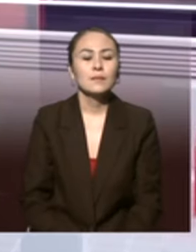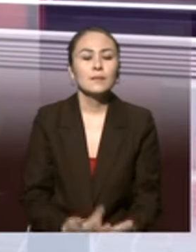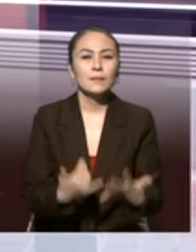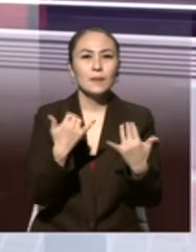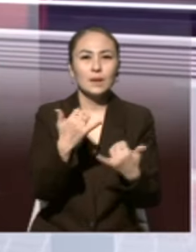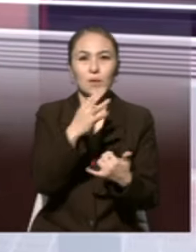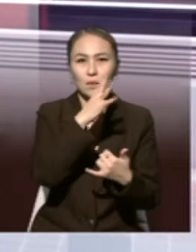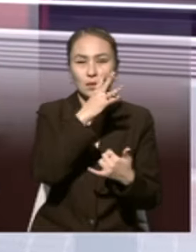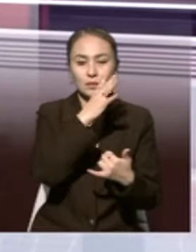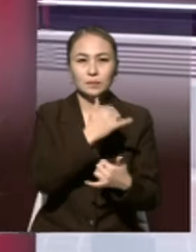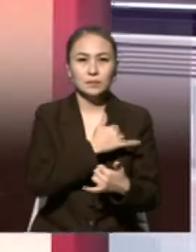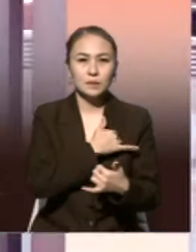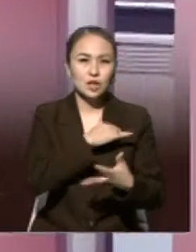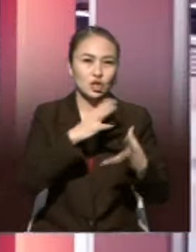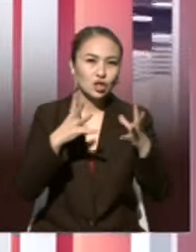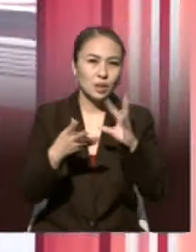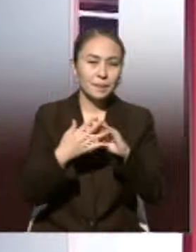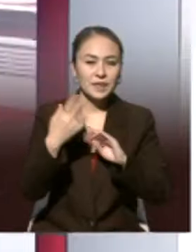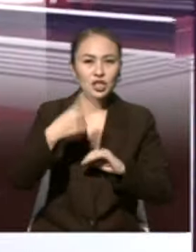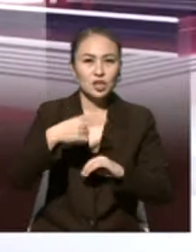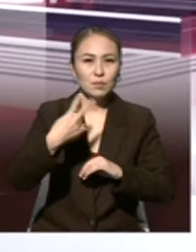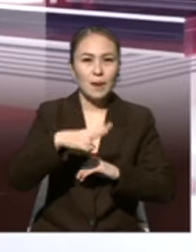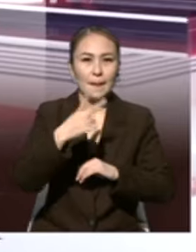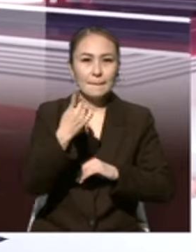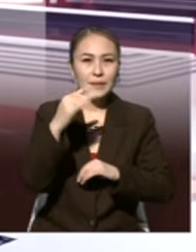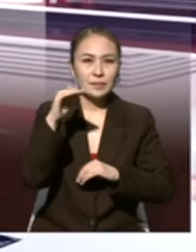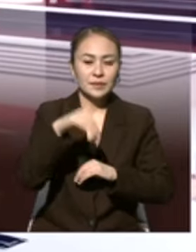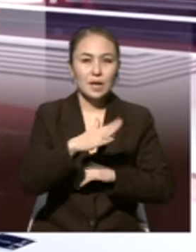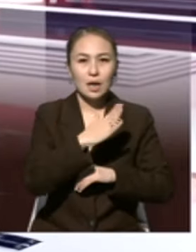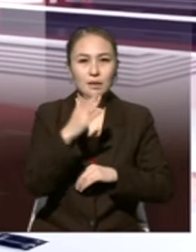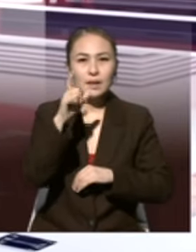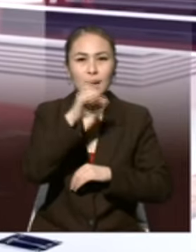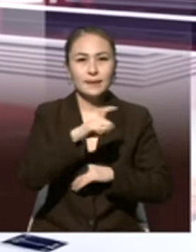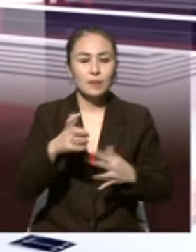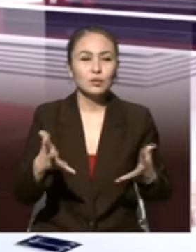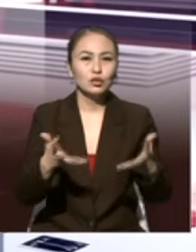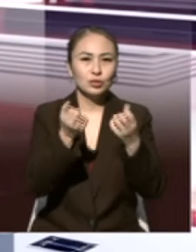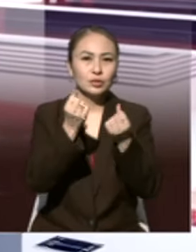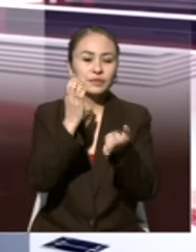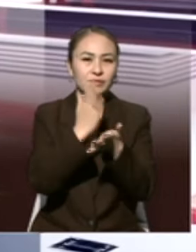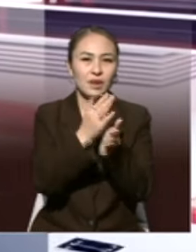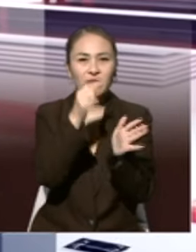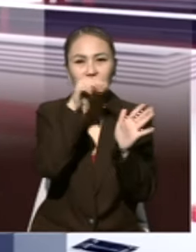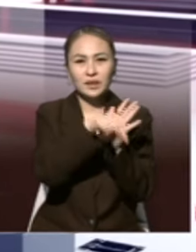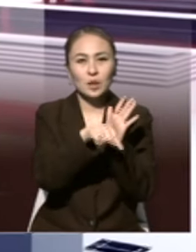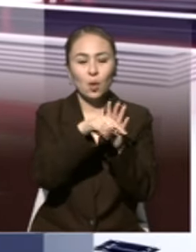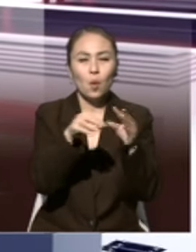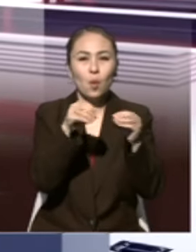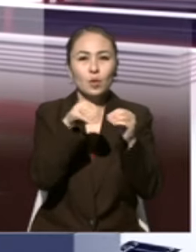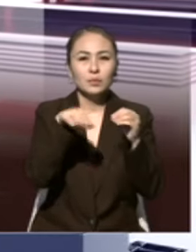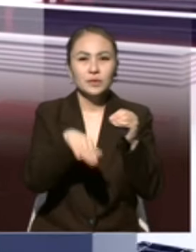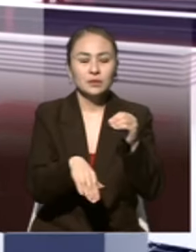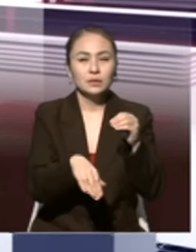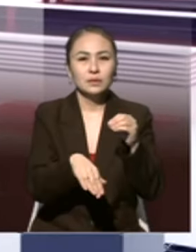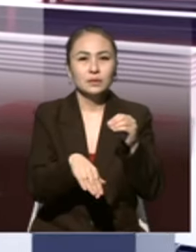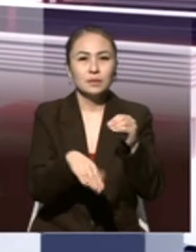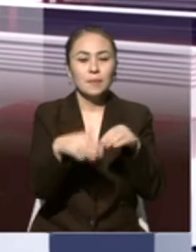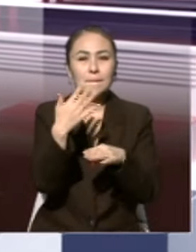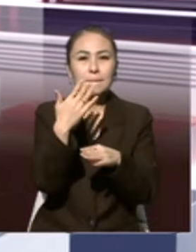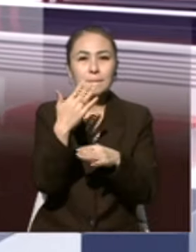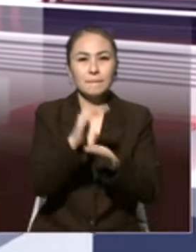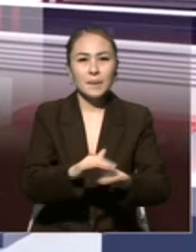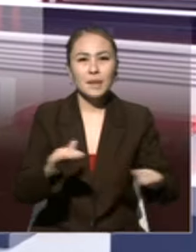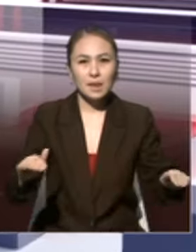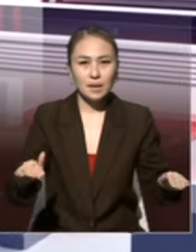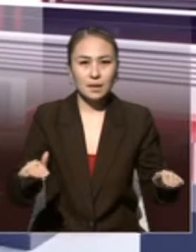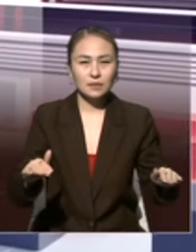уақытта бізде жалпы 21 мыңнан астам адам құтқарылды, оның ішінде 10 мыңға жуық ол балалар. Олардың